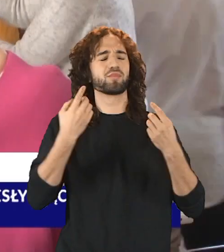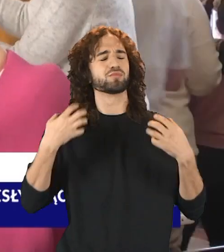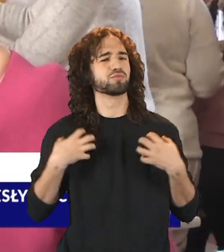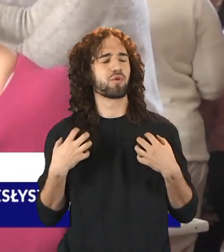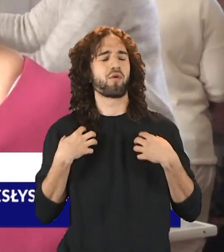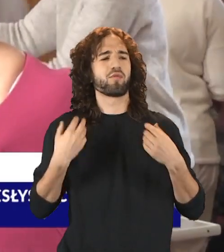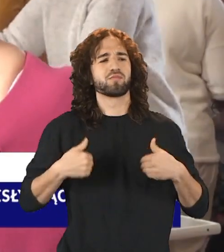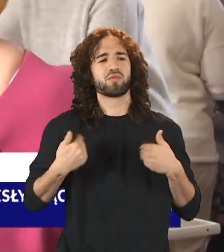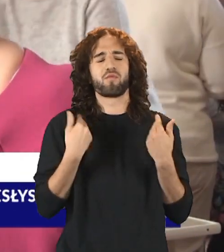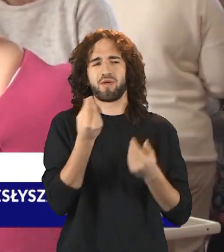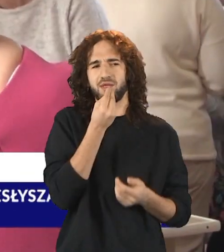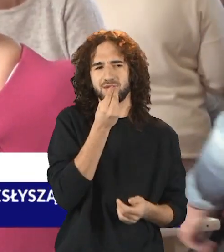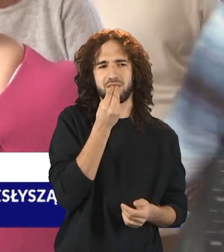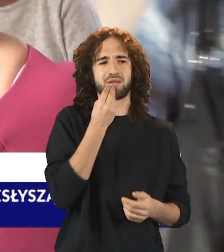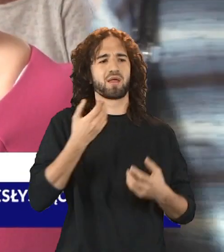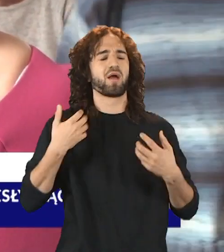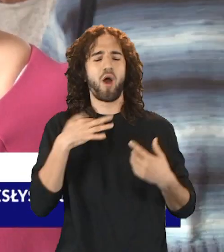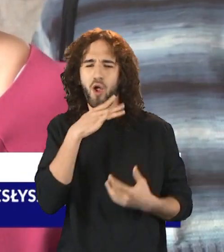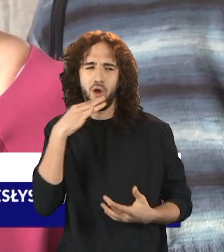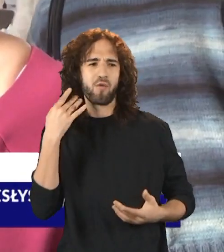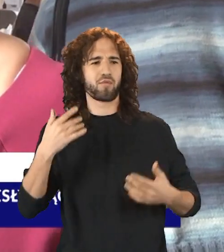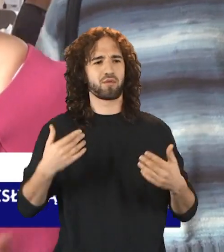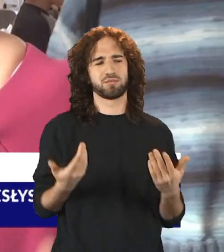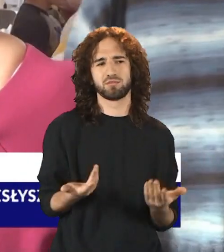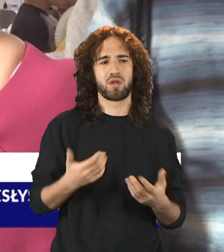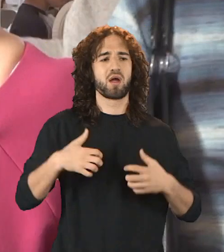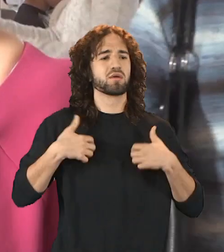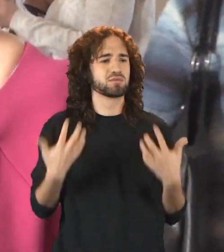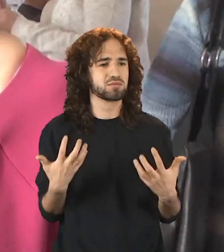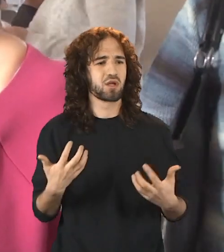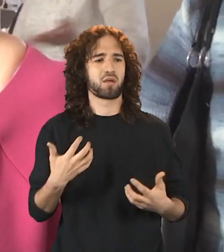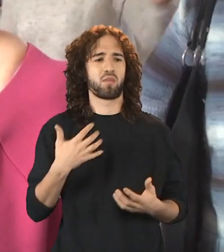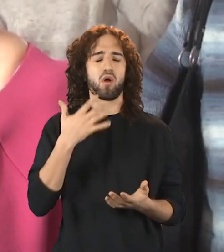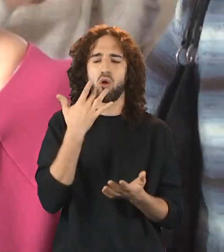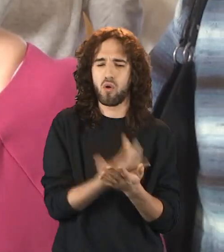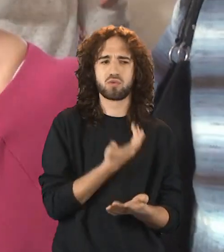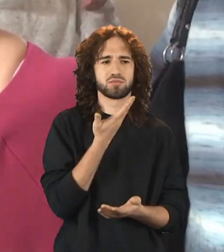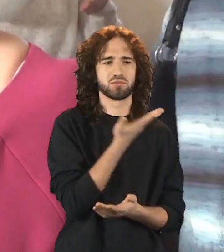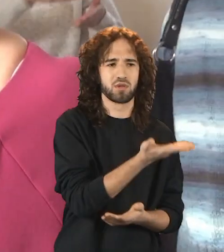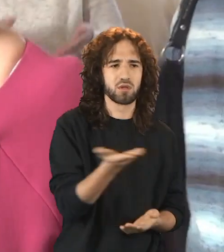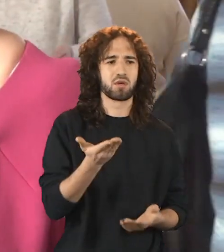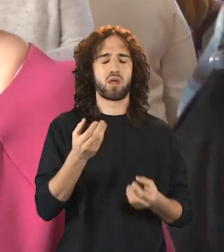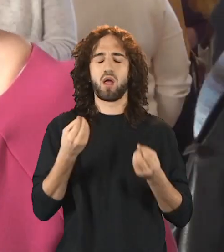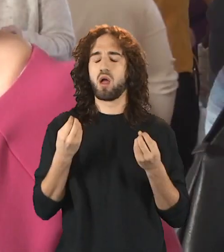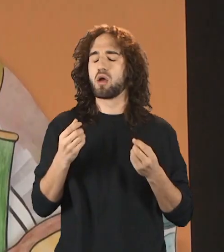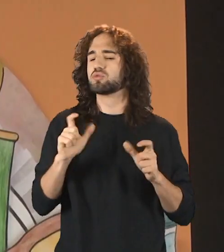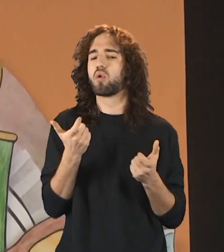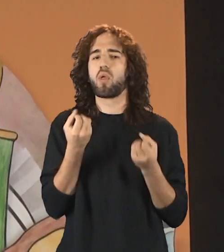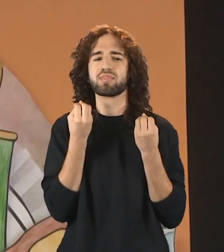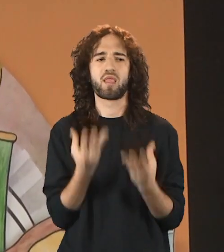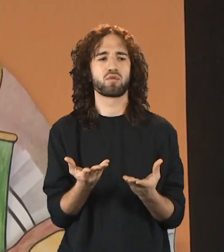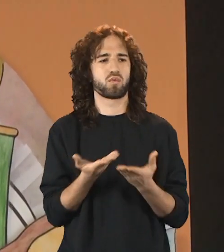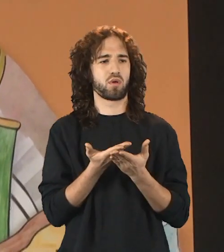jem zdrowo, kolorowo. Zachęcamy nasze dzieci, żeby korzystać z tego, co daje nam natura. Na